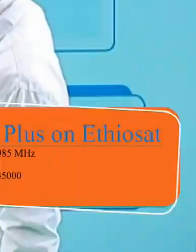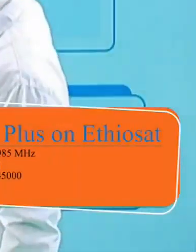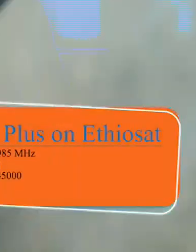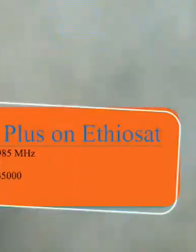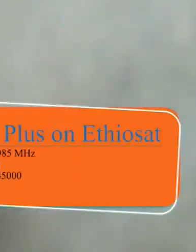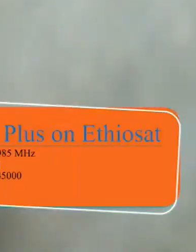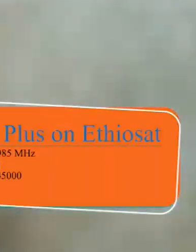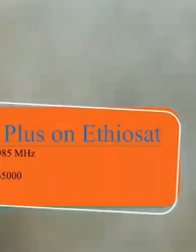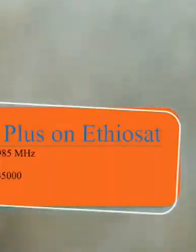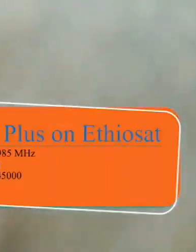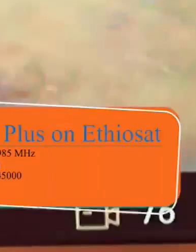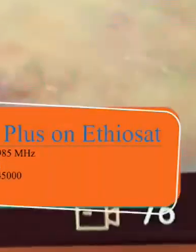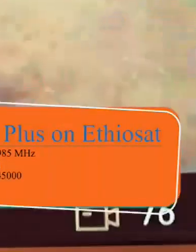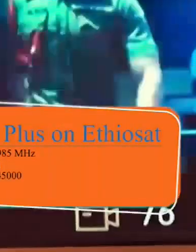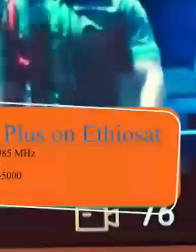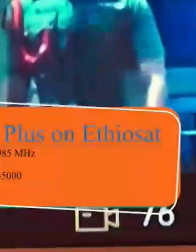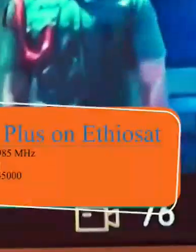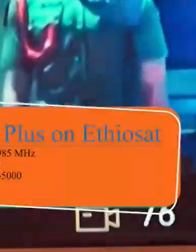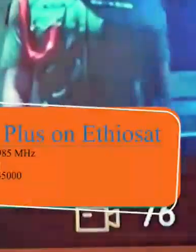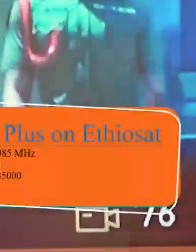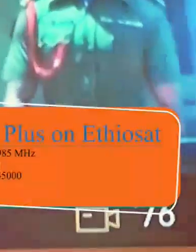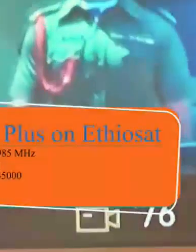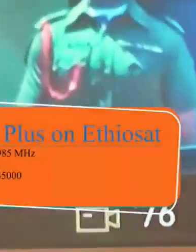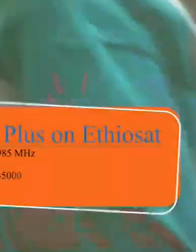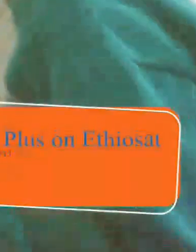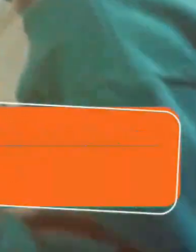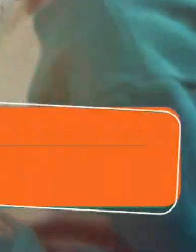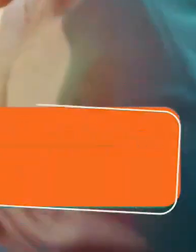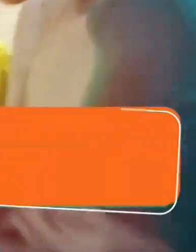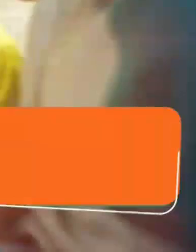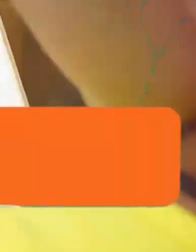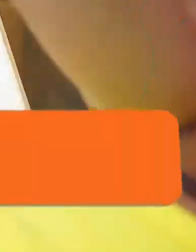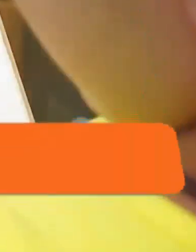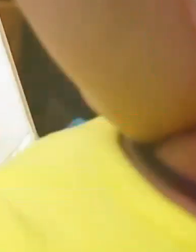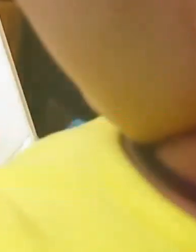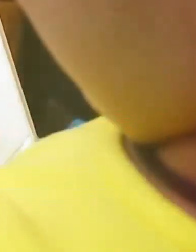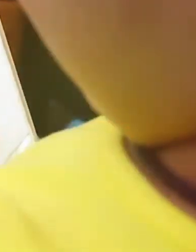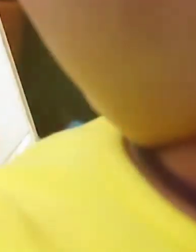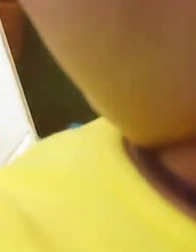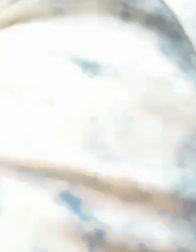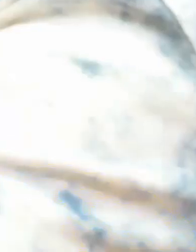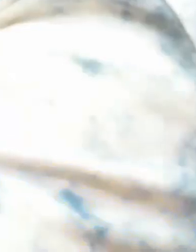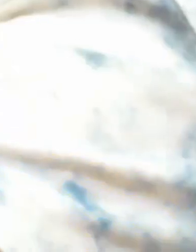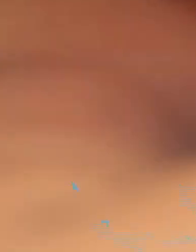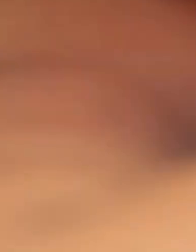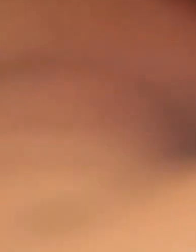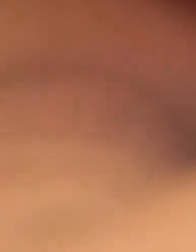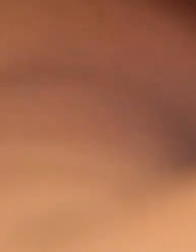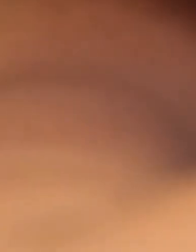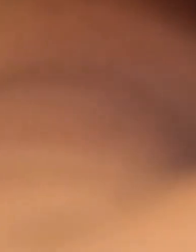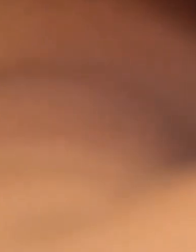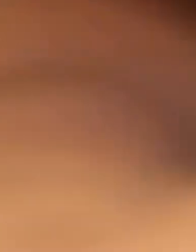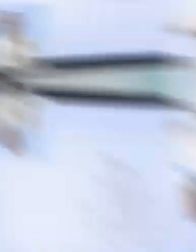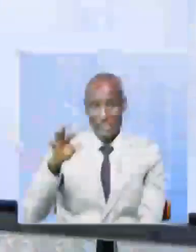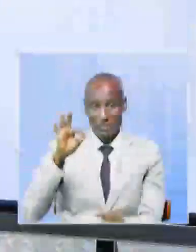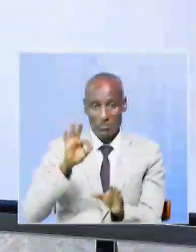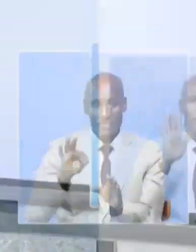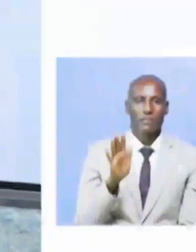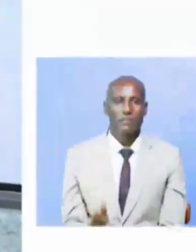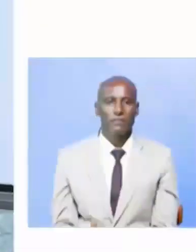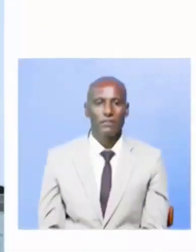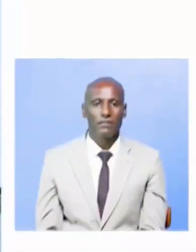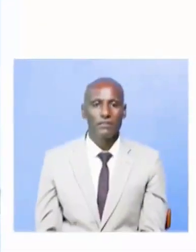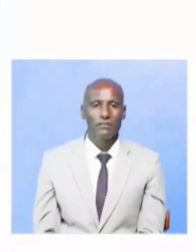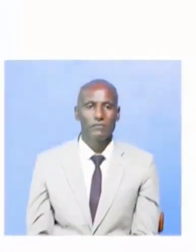በቴሌቪዥን ስርጭታችን በኤኤምኤን ፕላስ የቴሌቪዥን ቻናላችን ዘወትር ከሰኞ እስከ አርብ ከቀኑ 11 ሰዓት እስከ ምሽቱ 2 ሰዓት